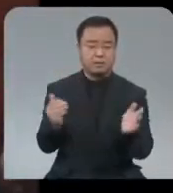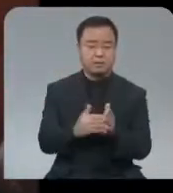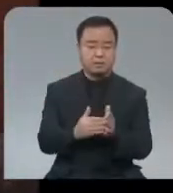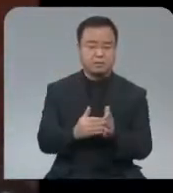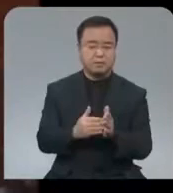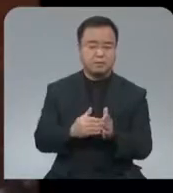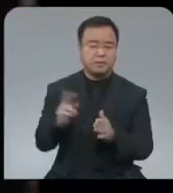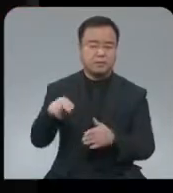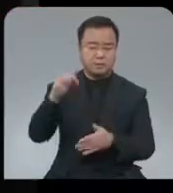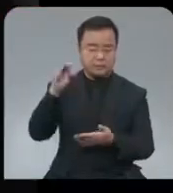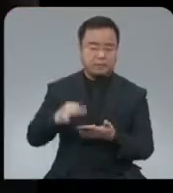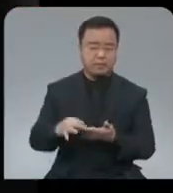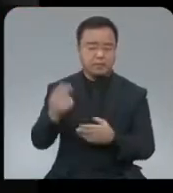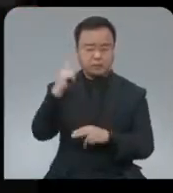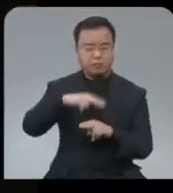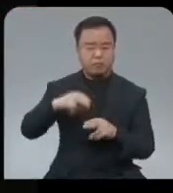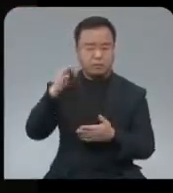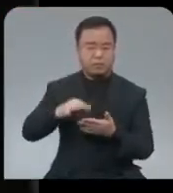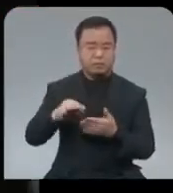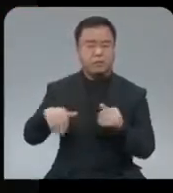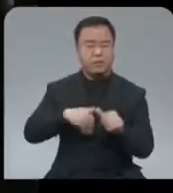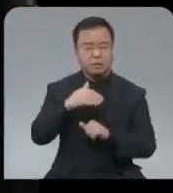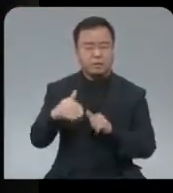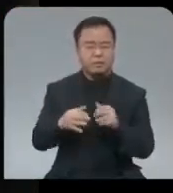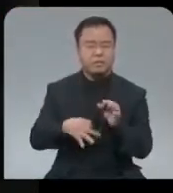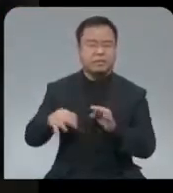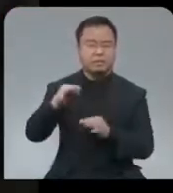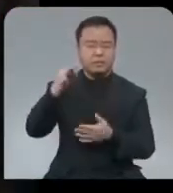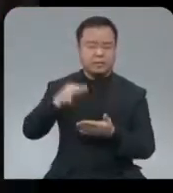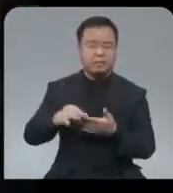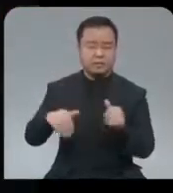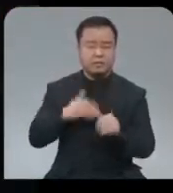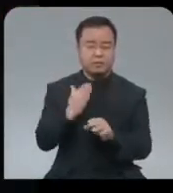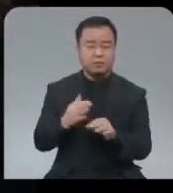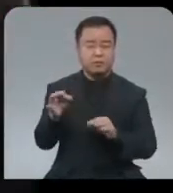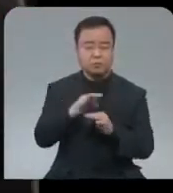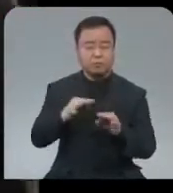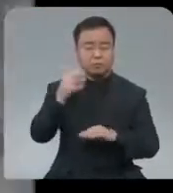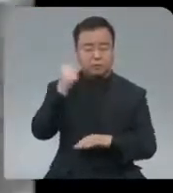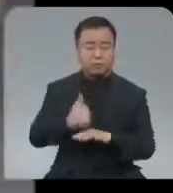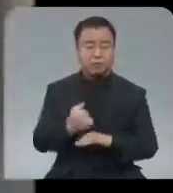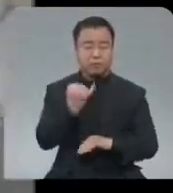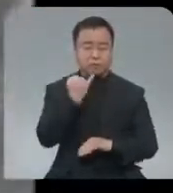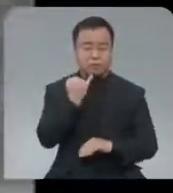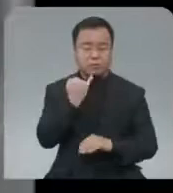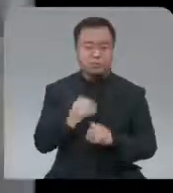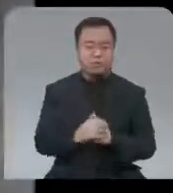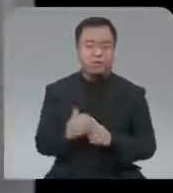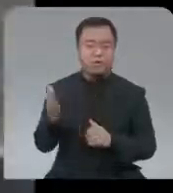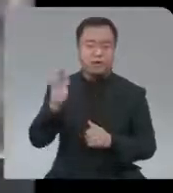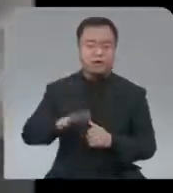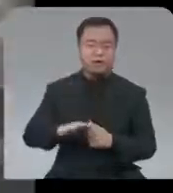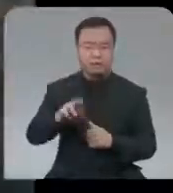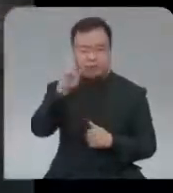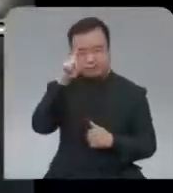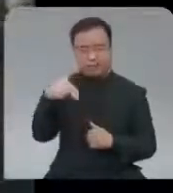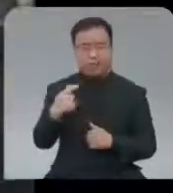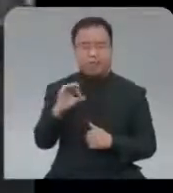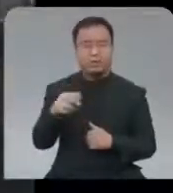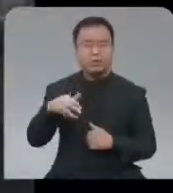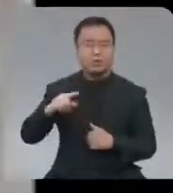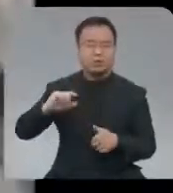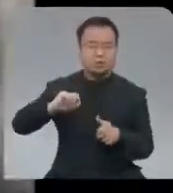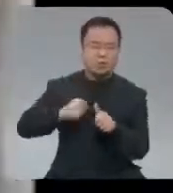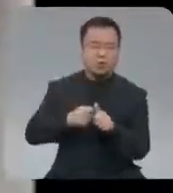第11届总统就职典礼上表示，自己将肩负在国家出现大转换时期的总统责